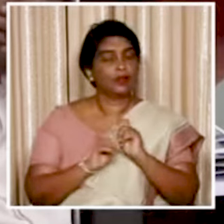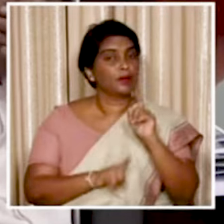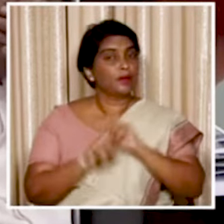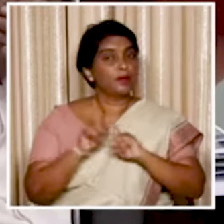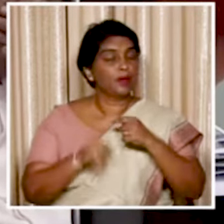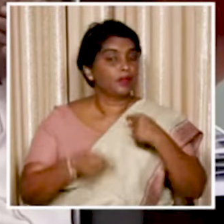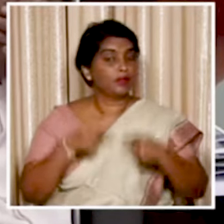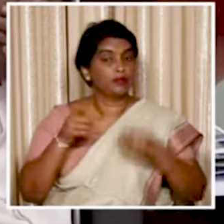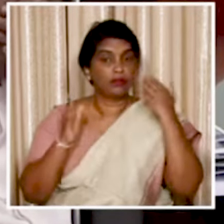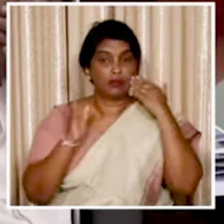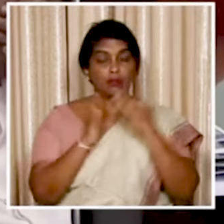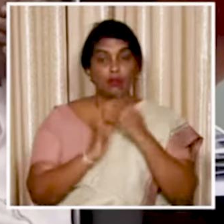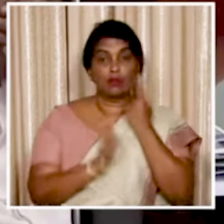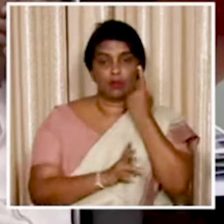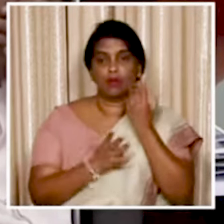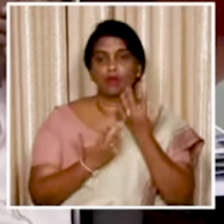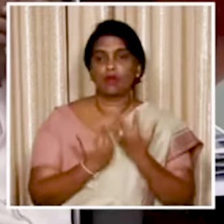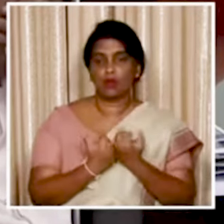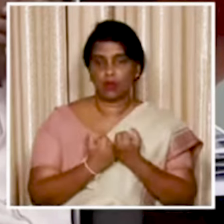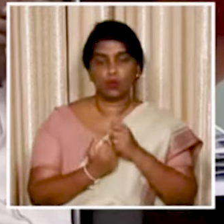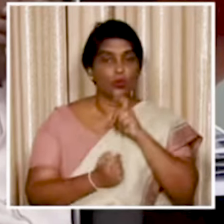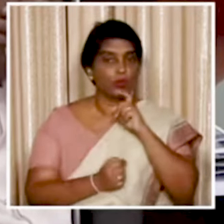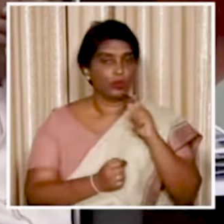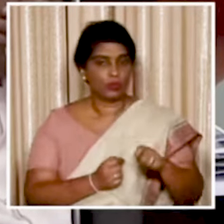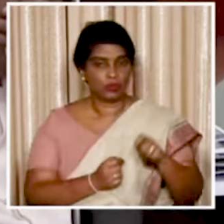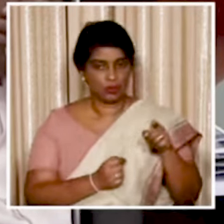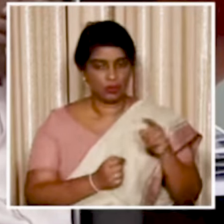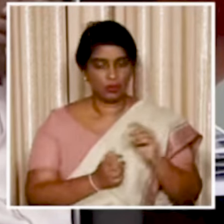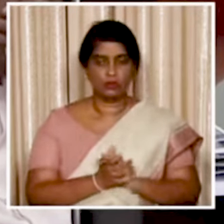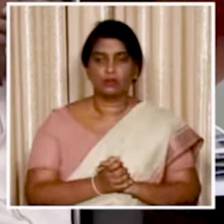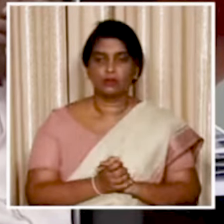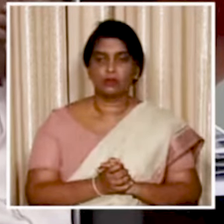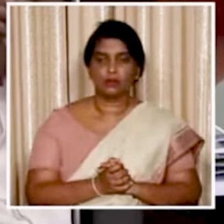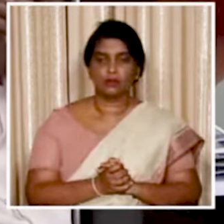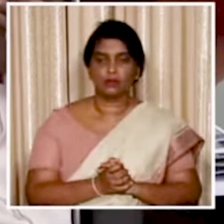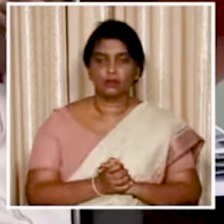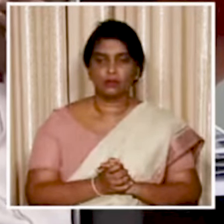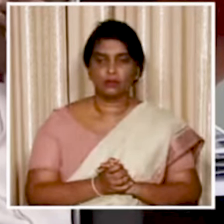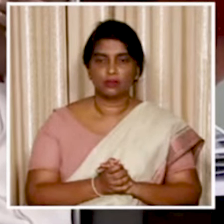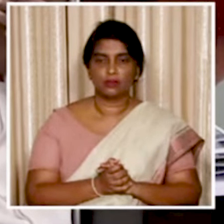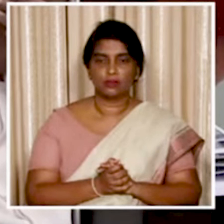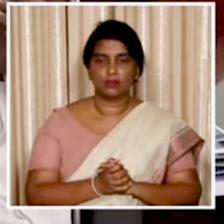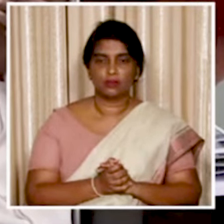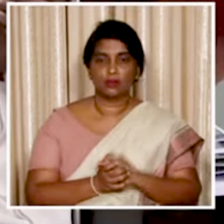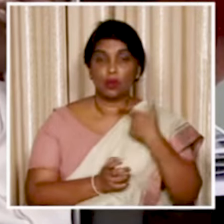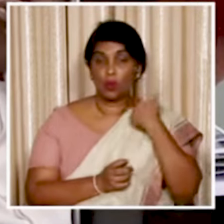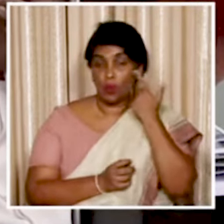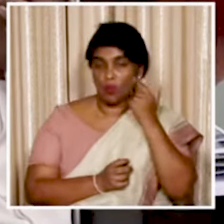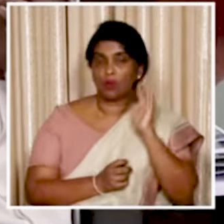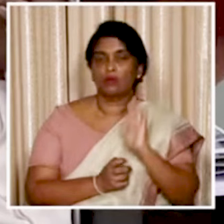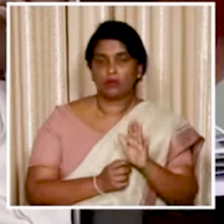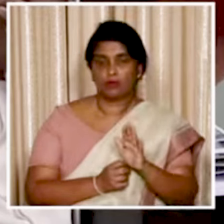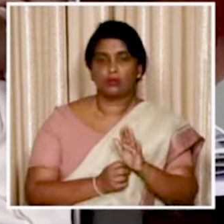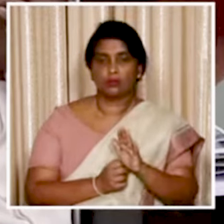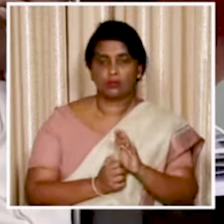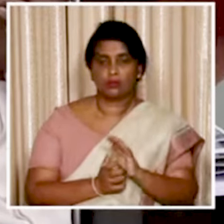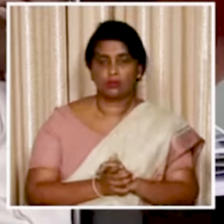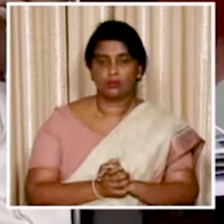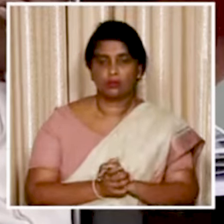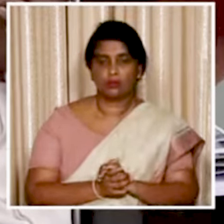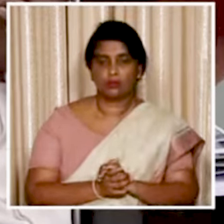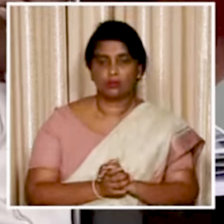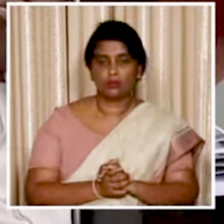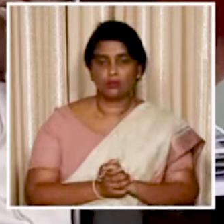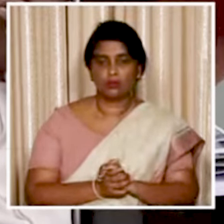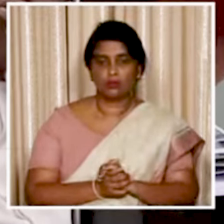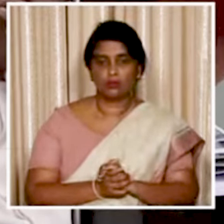පාර්ලිමේන්තු විවාද ගැන අවබෝධයක් තියෙන්න ඕන විදේශකාරවරුන්ට ඒගොල්ලෝ දැනගන්න ඕන දැන් පිසම්සක් ඒකට